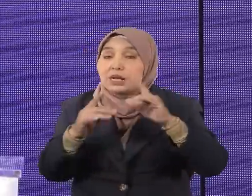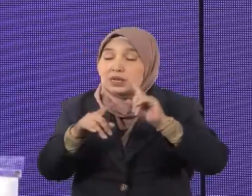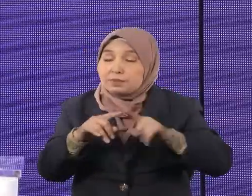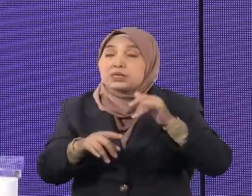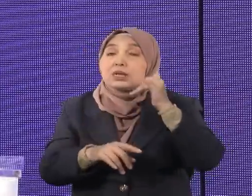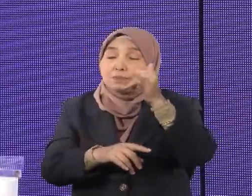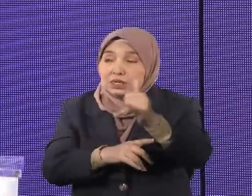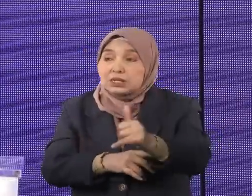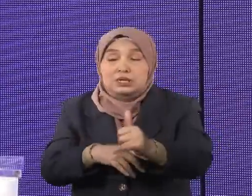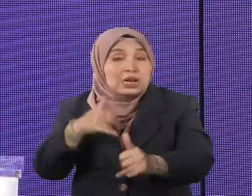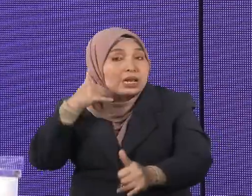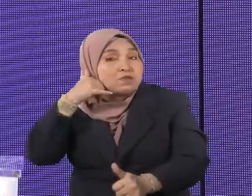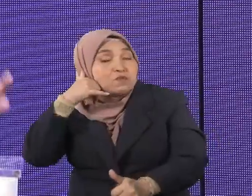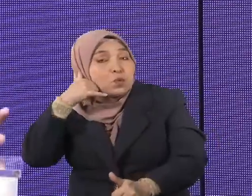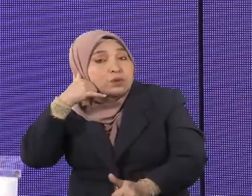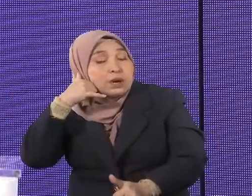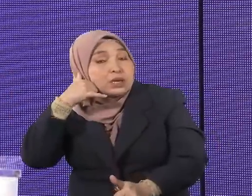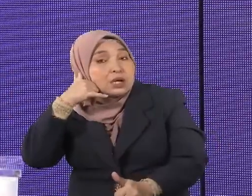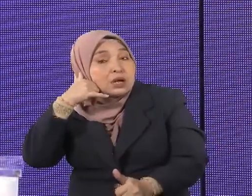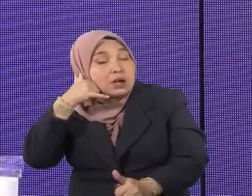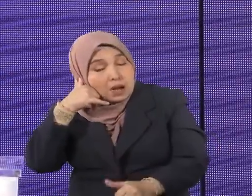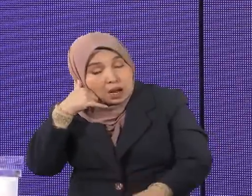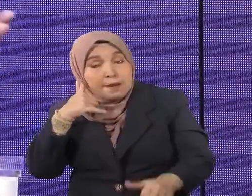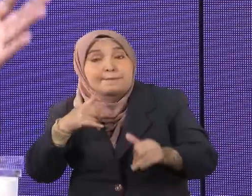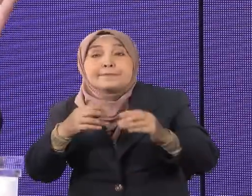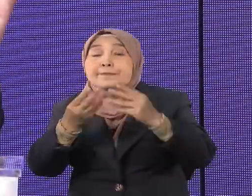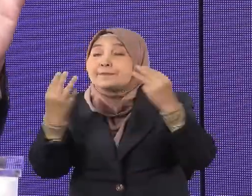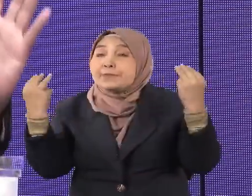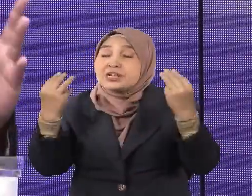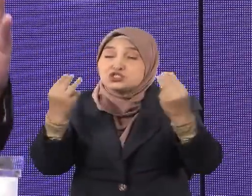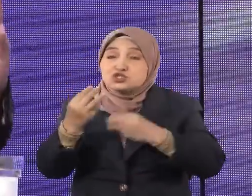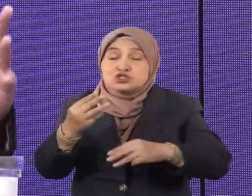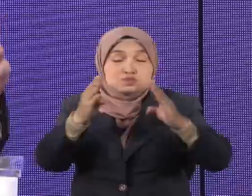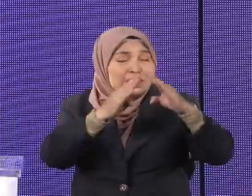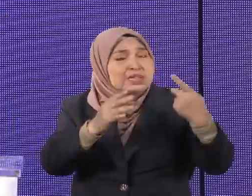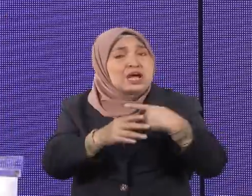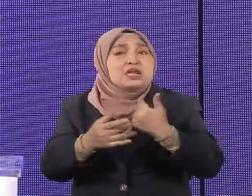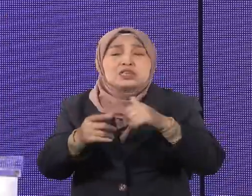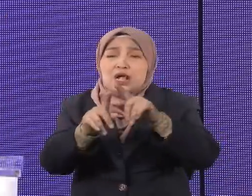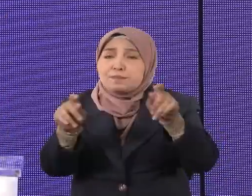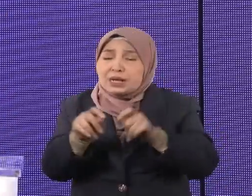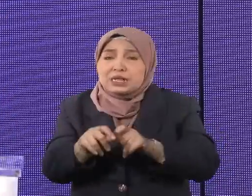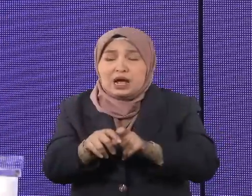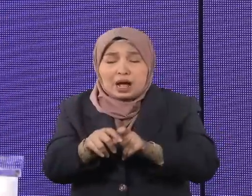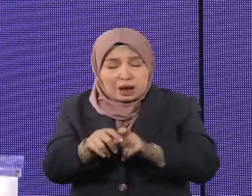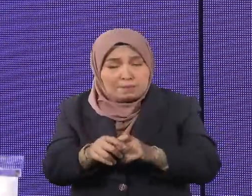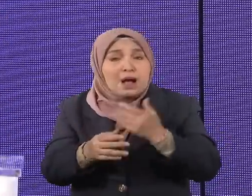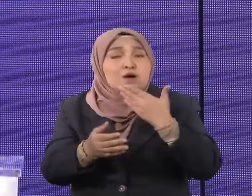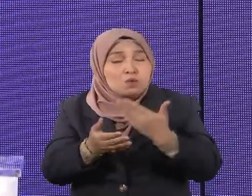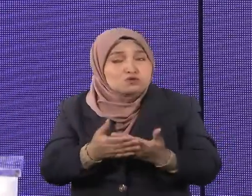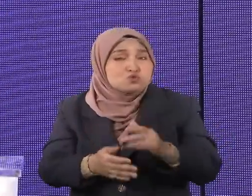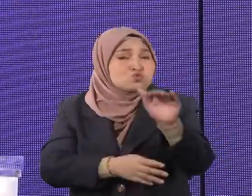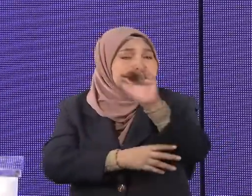kan? Dia pergi telefon kepada majlis bandaran ke, ataupun kita kena ada taman yang bagus, ular ke, anjing tu. Dia